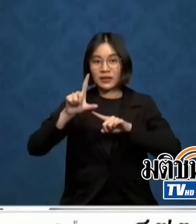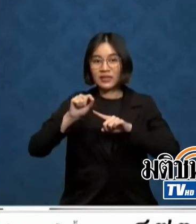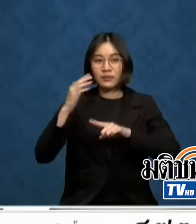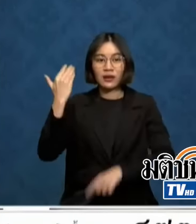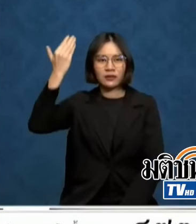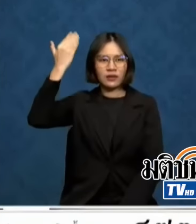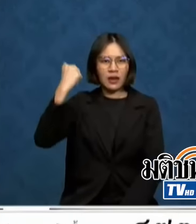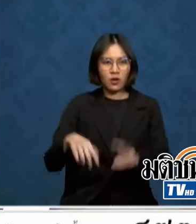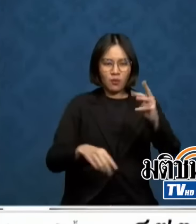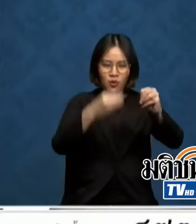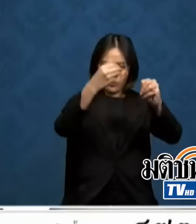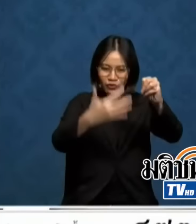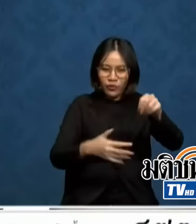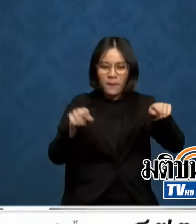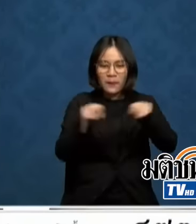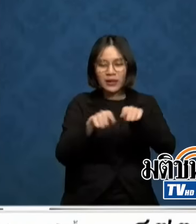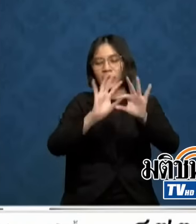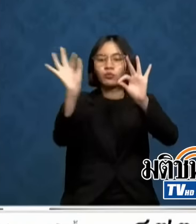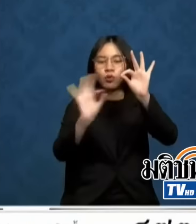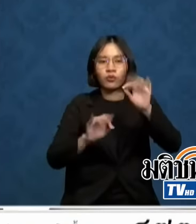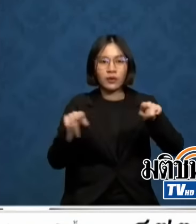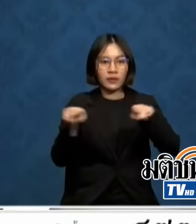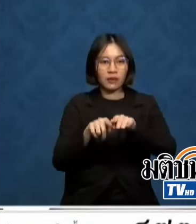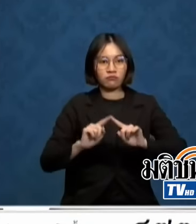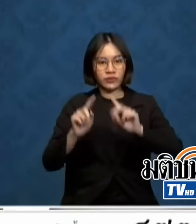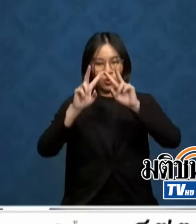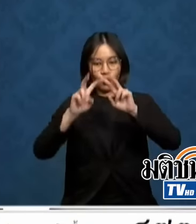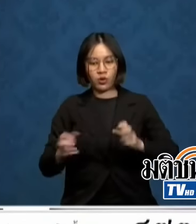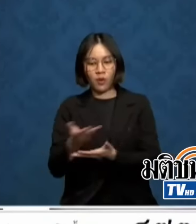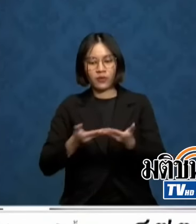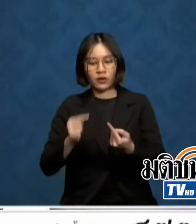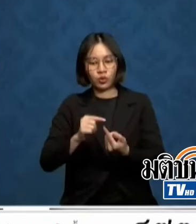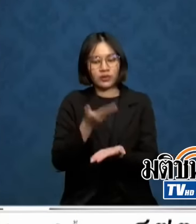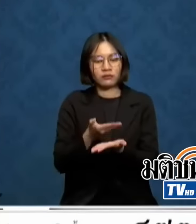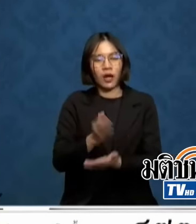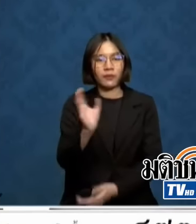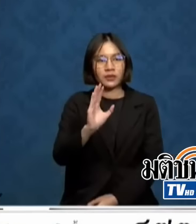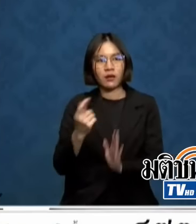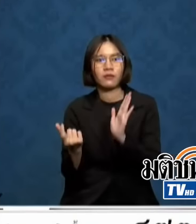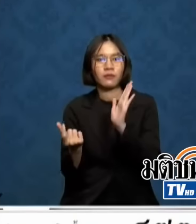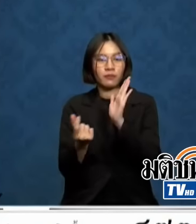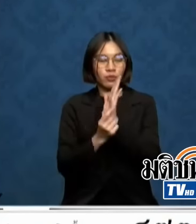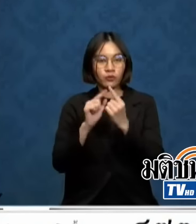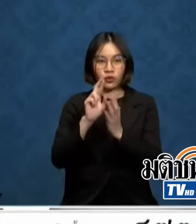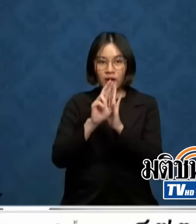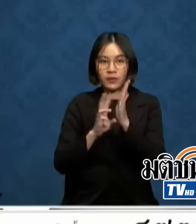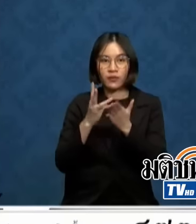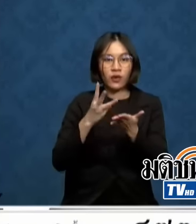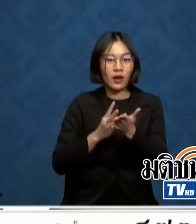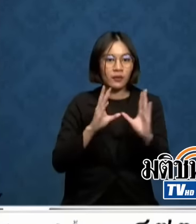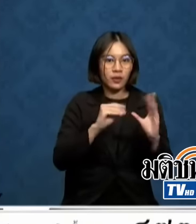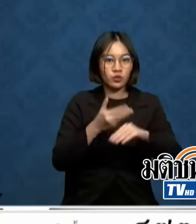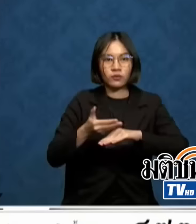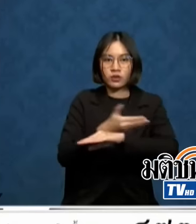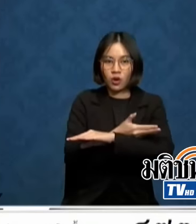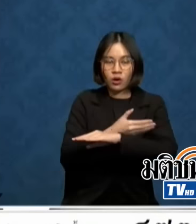ที่เหมือนกันในทุกมาตราและทุกคำพูดเลยครับทุกประการกลับไม่ได้ถูกตีความว่าเป็นร่างการเงินและในที่สุดถูกบรรจุเข้าสู่ระเบียบวาระการประชุมก่อน